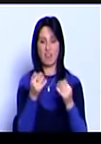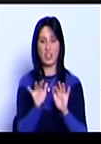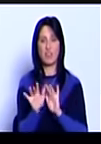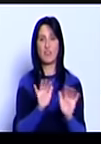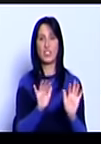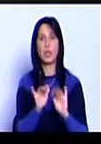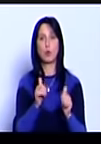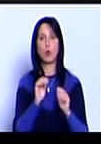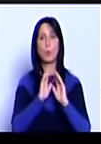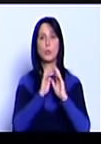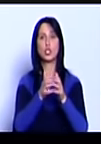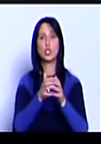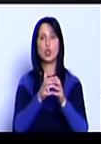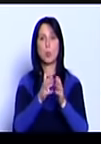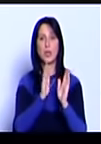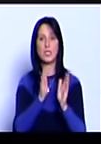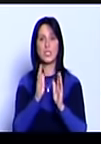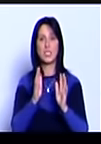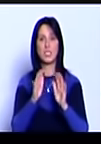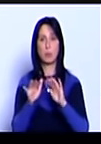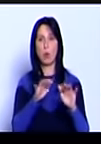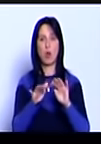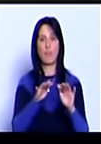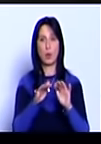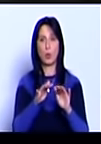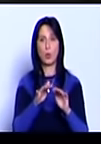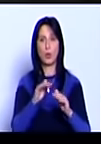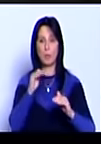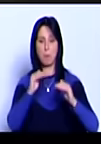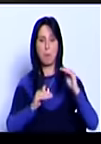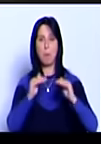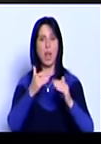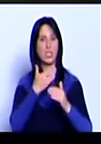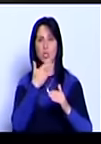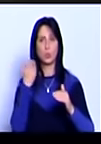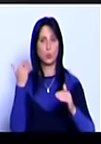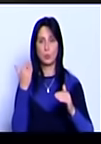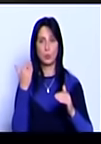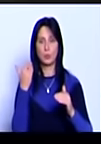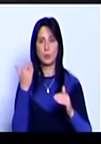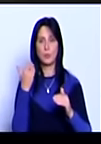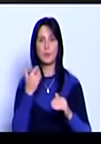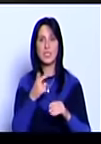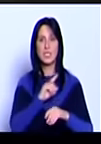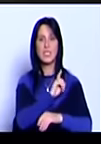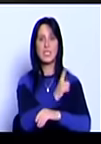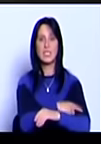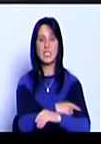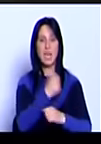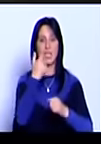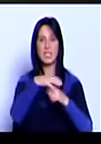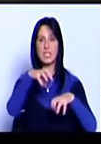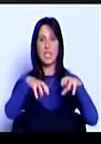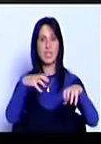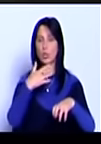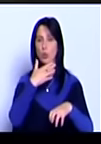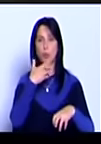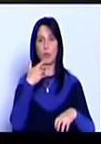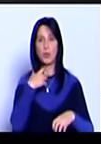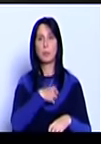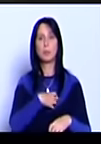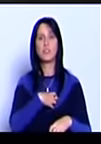ვითარებაში, როცა მსოფლიო წესრიგი მორღვეულია, დისბალანსია სრული და ძალთა ცენტრები აღარ არსებობენ,